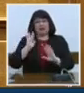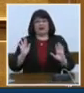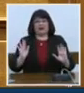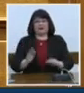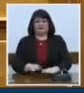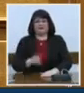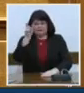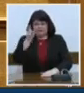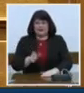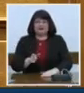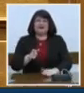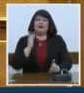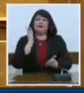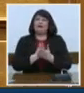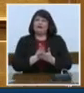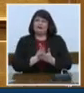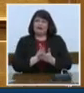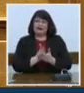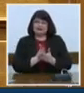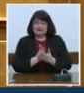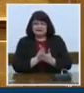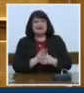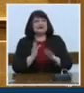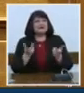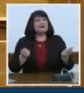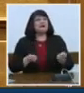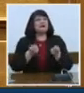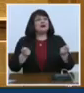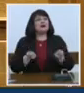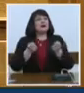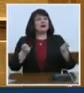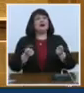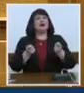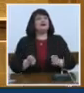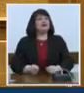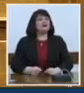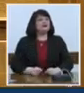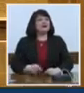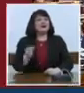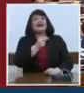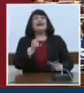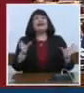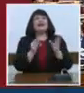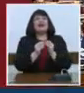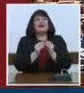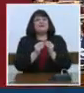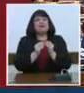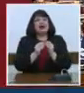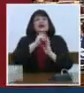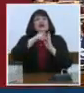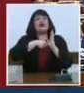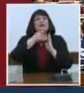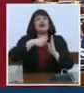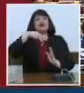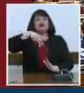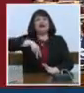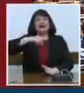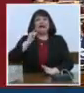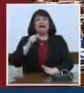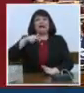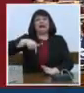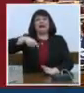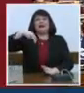Επιλέξατε να επενδύσετε στην υπόθεση Λιγνάδη, ποντάροντας ένα θέμα το οποίο γνωρίζετε